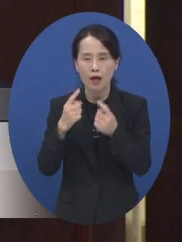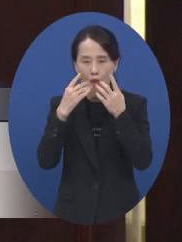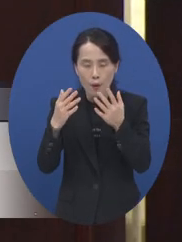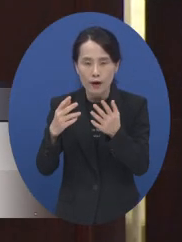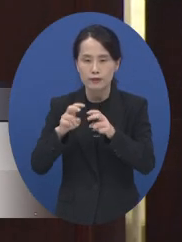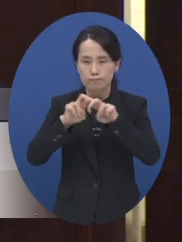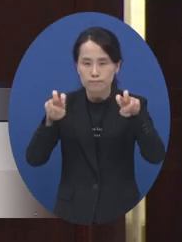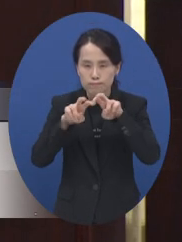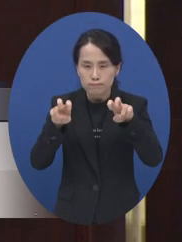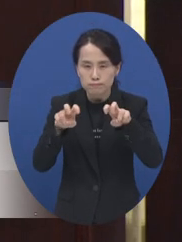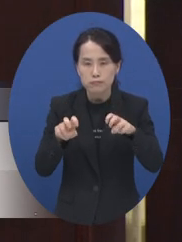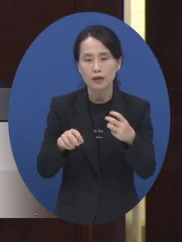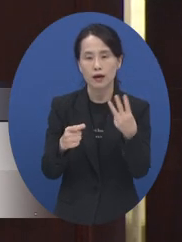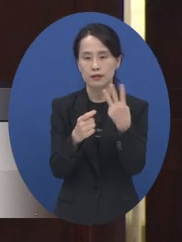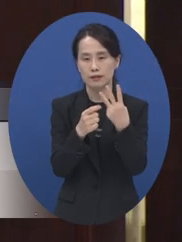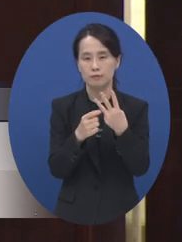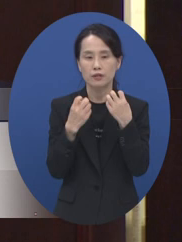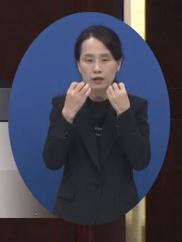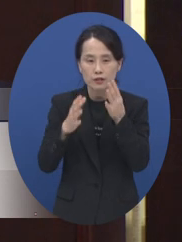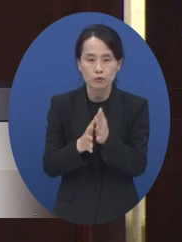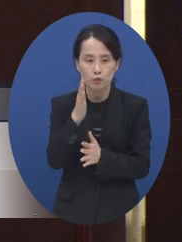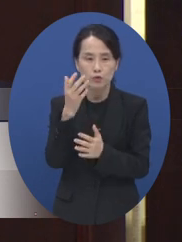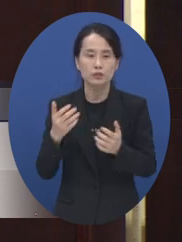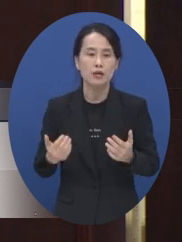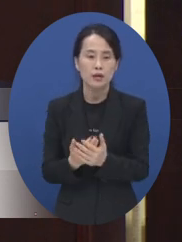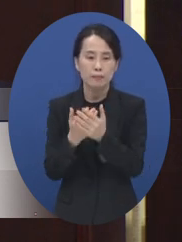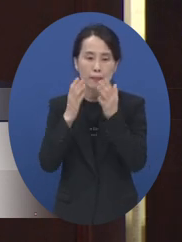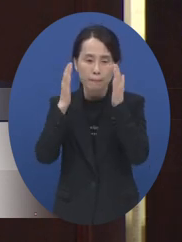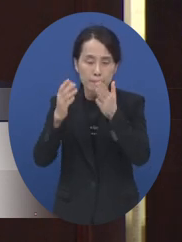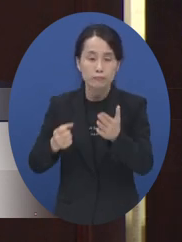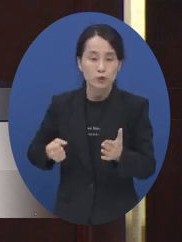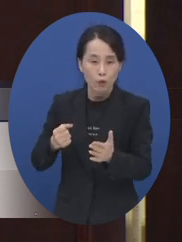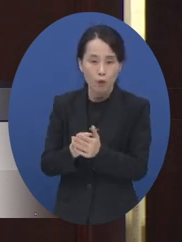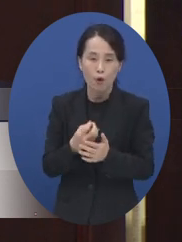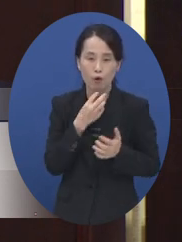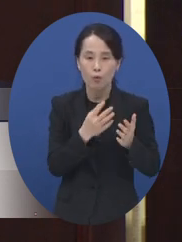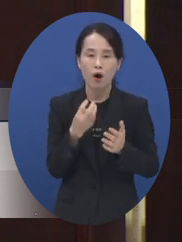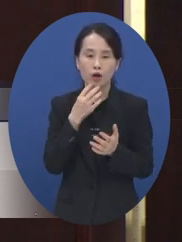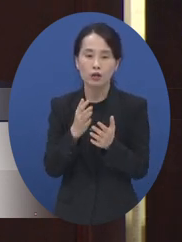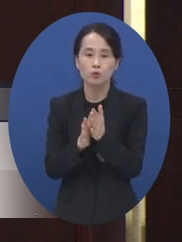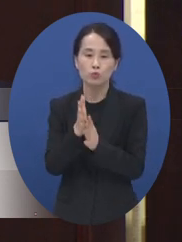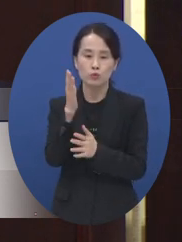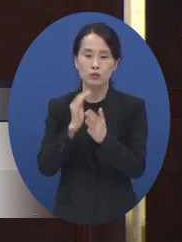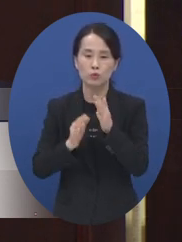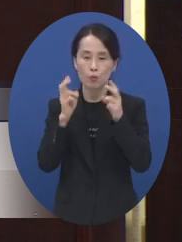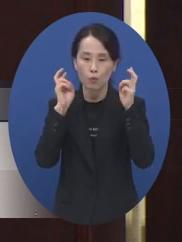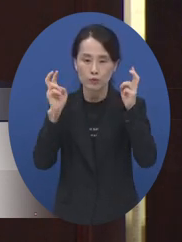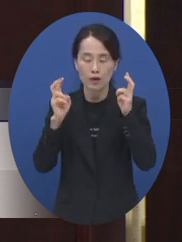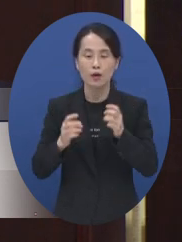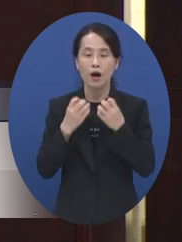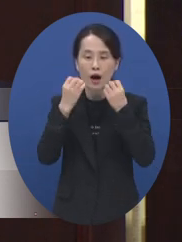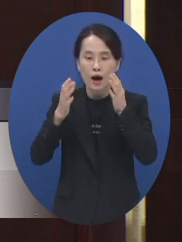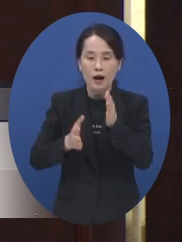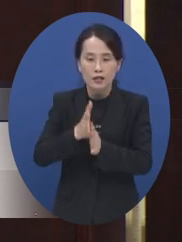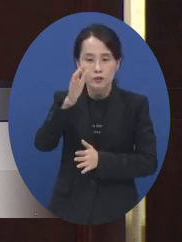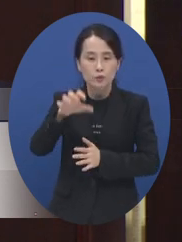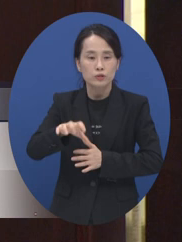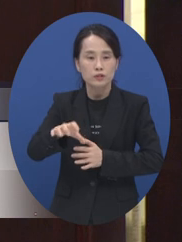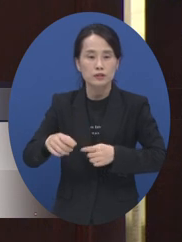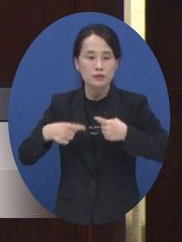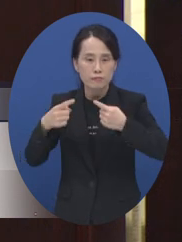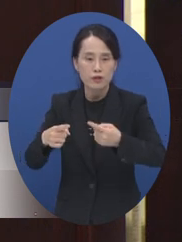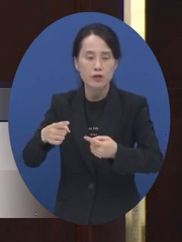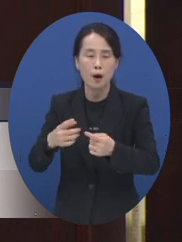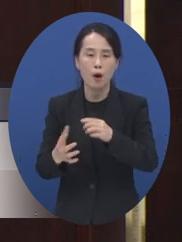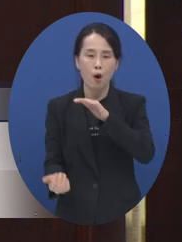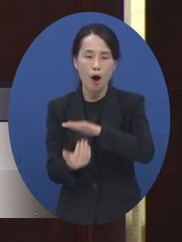정확히 분석하여 3기 신도시 개발 방향을 설정하고 경기도와 경기도시공사가 신도시 참여